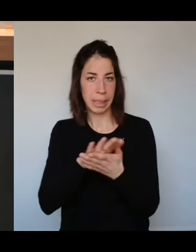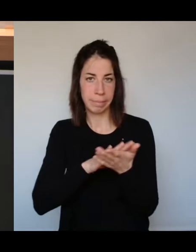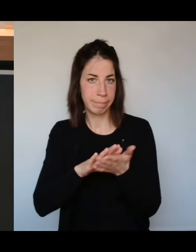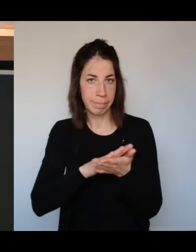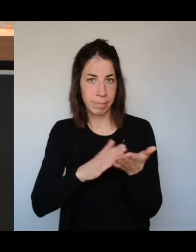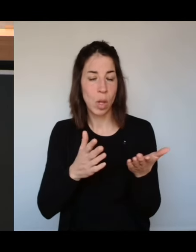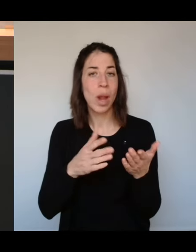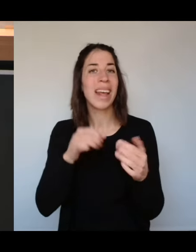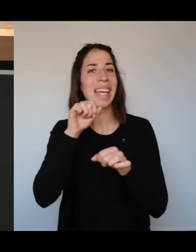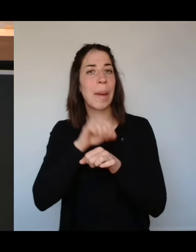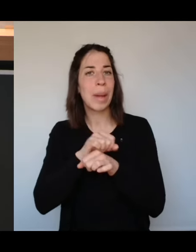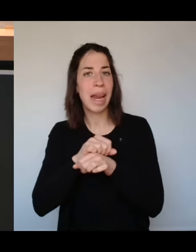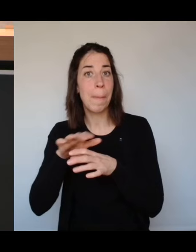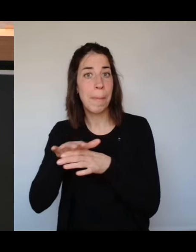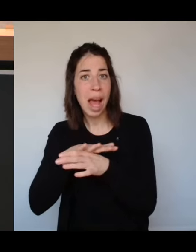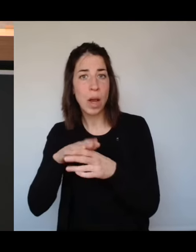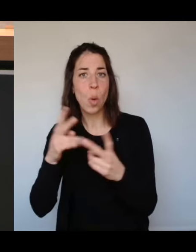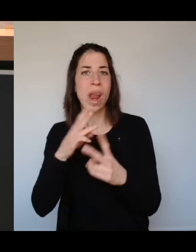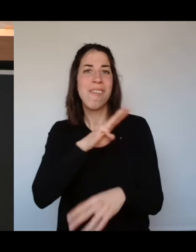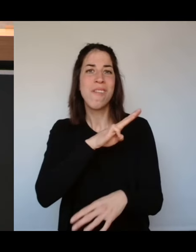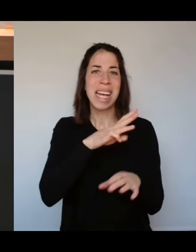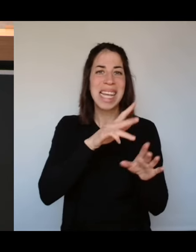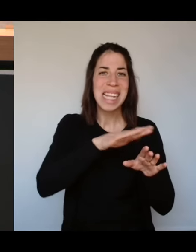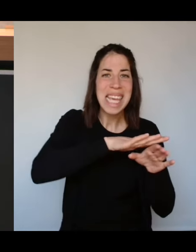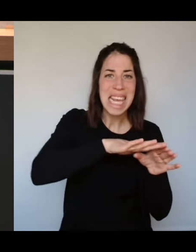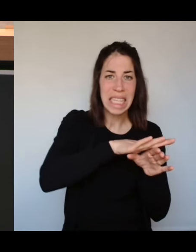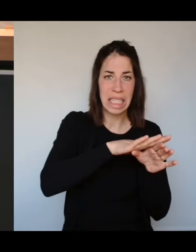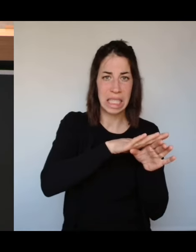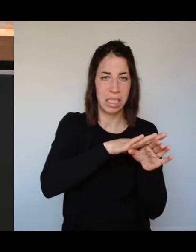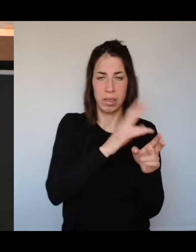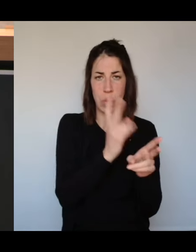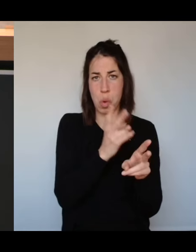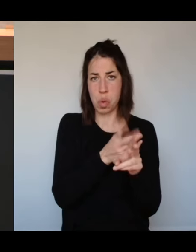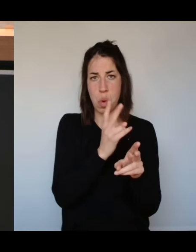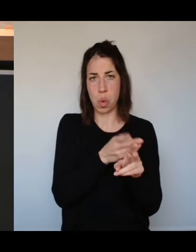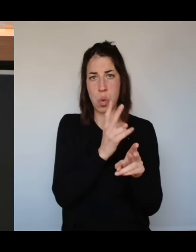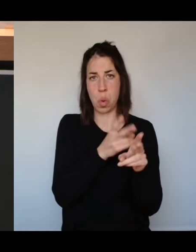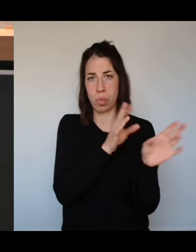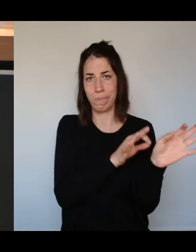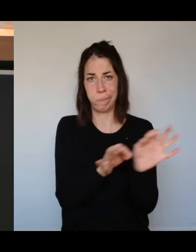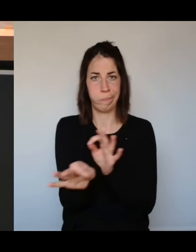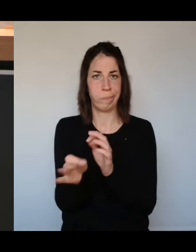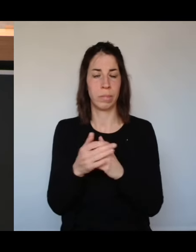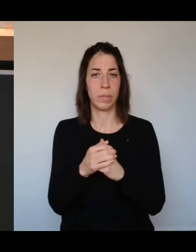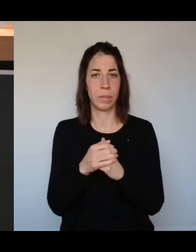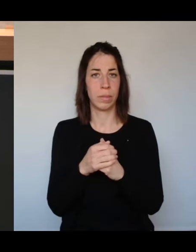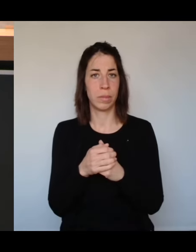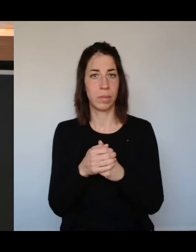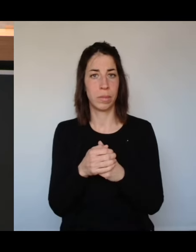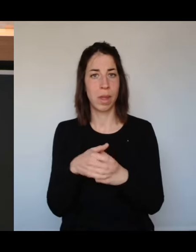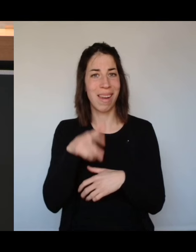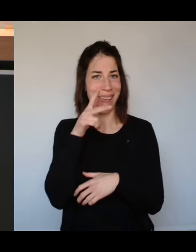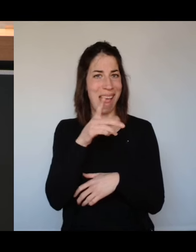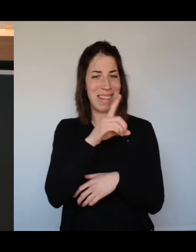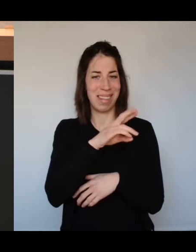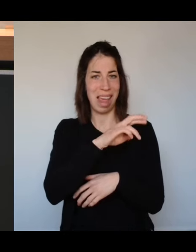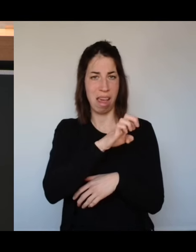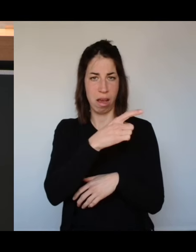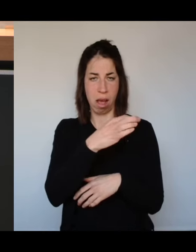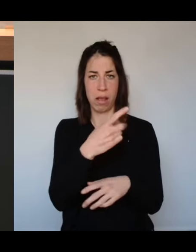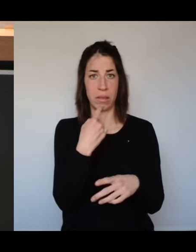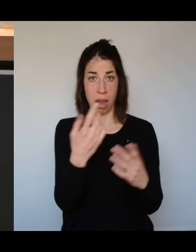genauso fortbestehen. Und wenn wir genau hinhören, was Herr Dregger gesagt hat, aufenthaltsbeendende Maßnahmen